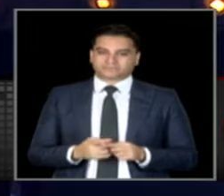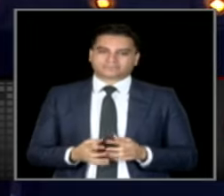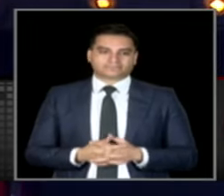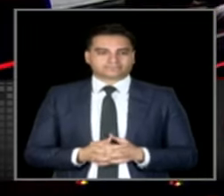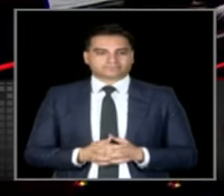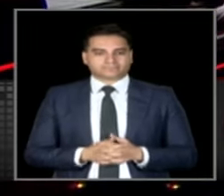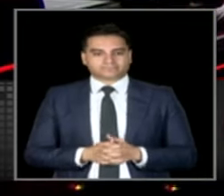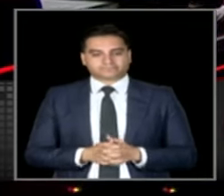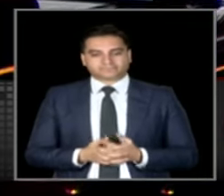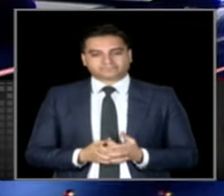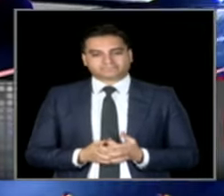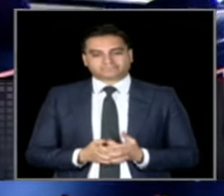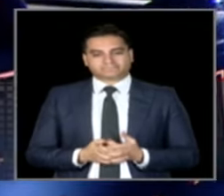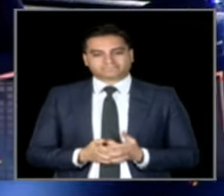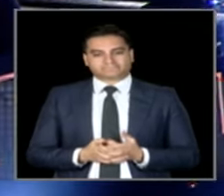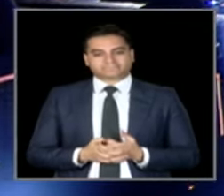خاطئة.